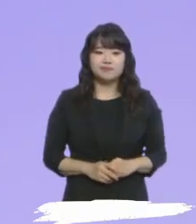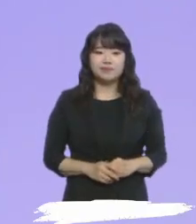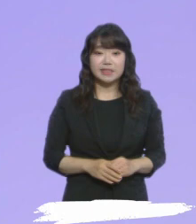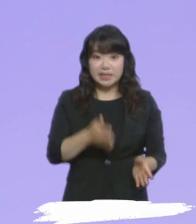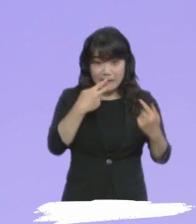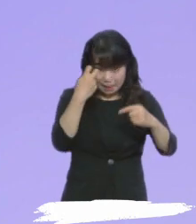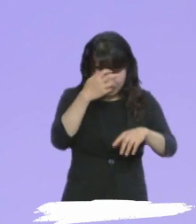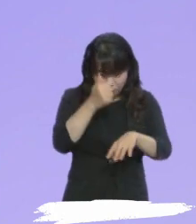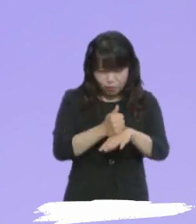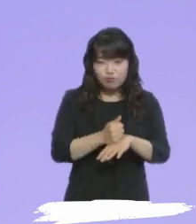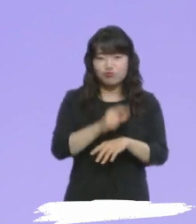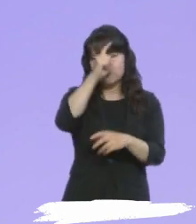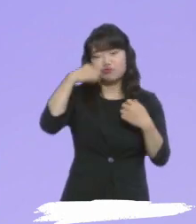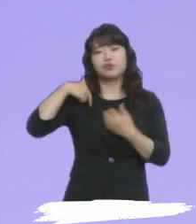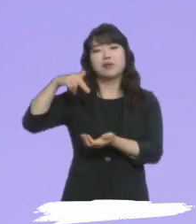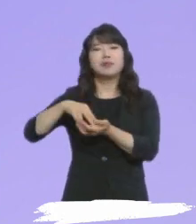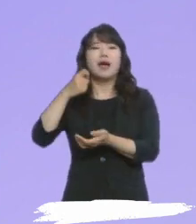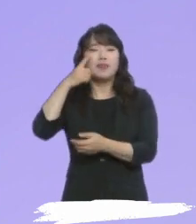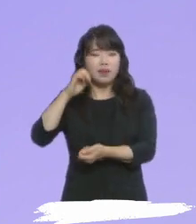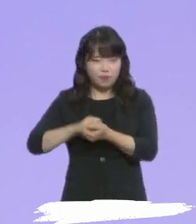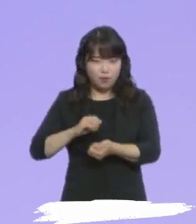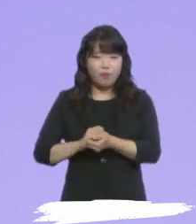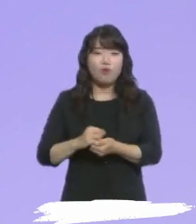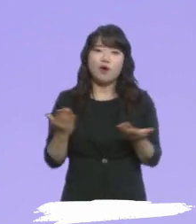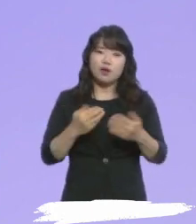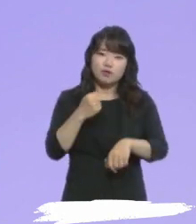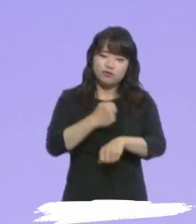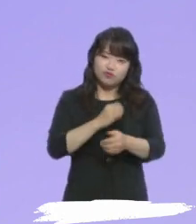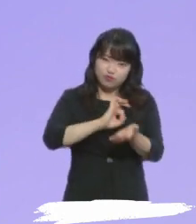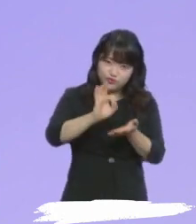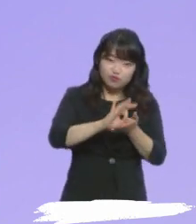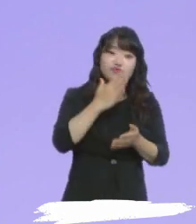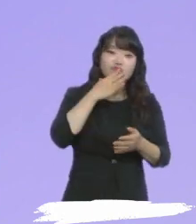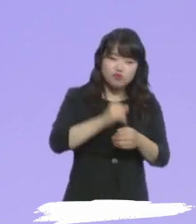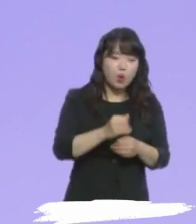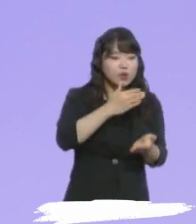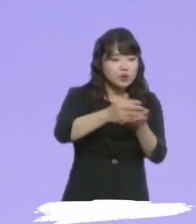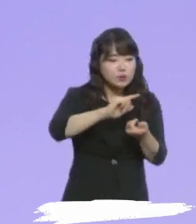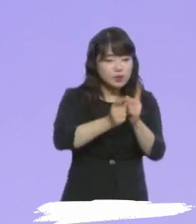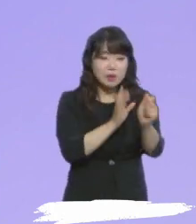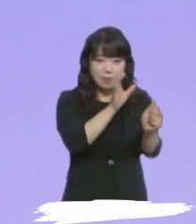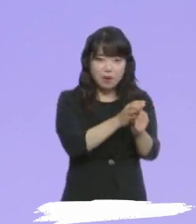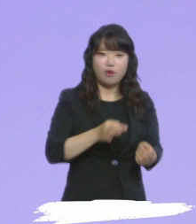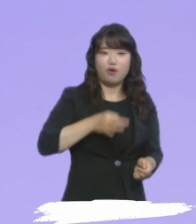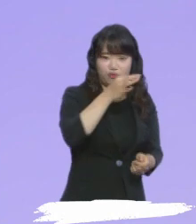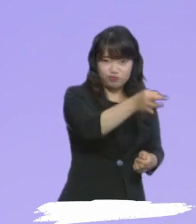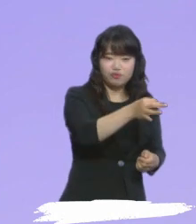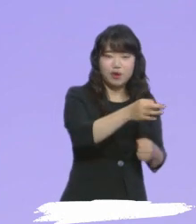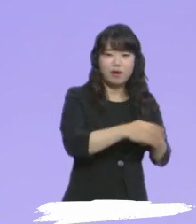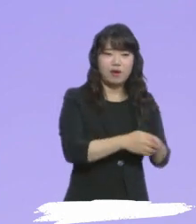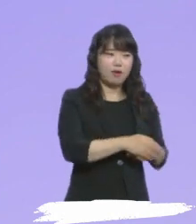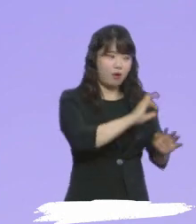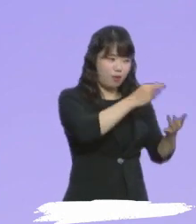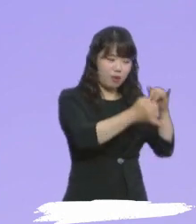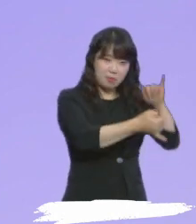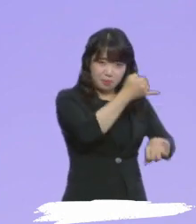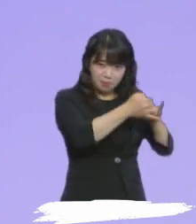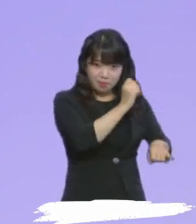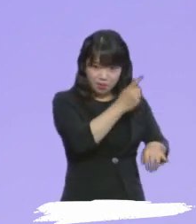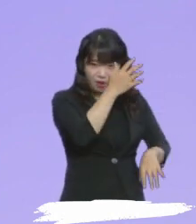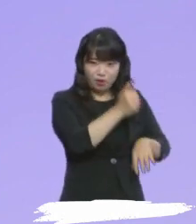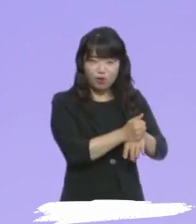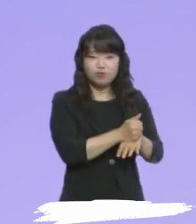감사 결과 도봉구청은 매월 농업비를 포함한 청소 대행료를 지급했던 것을 임금 체불 등으로부터